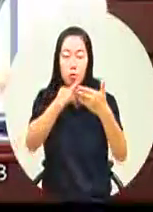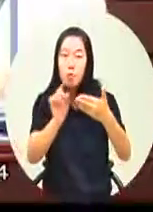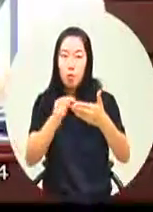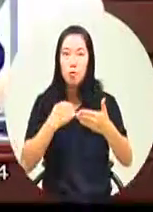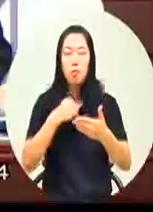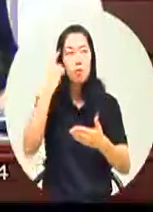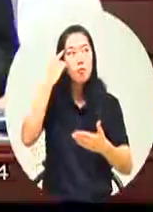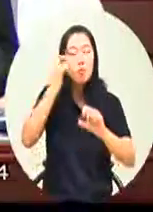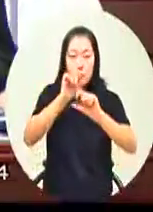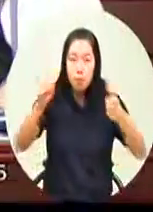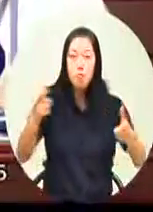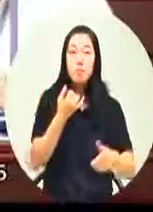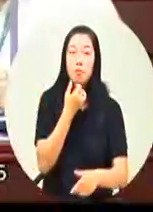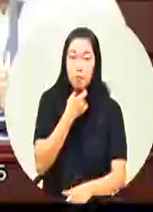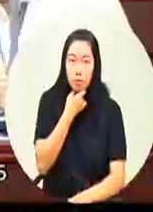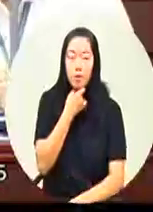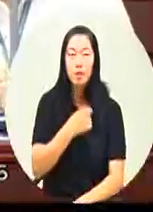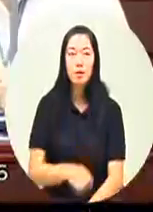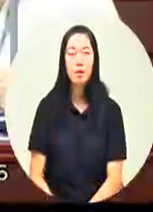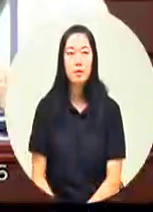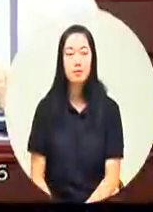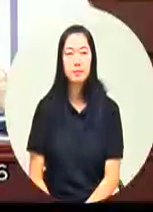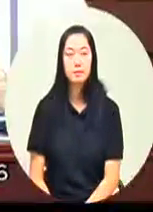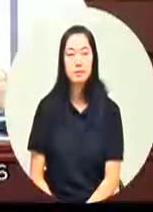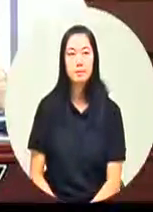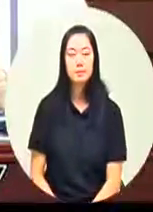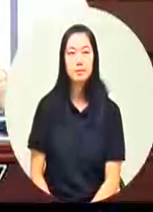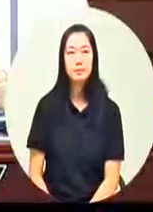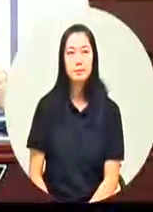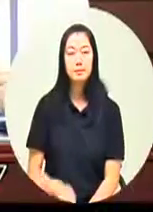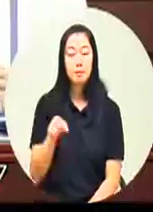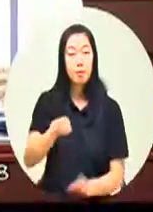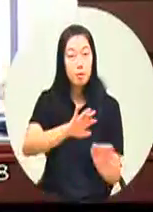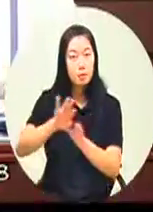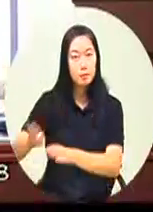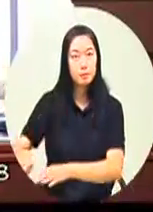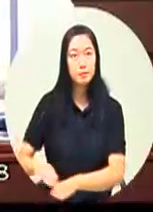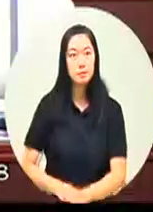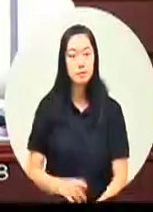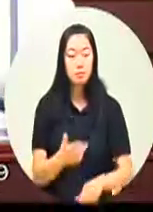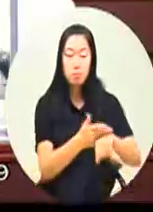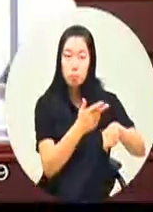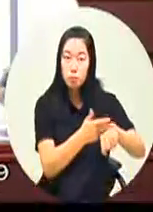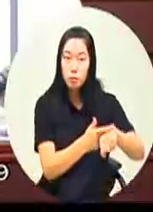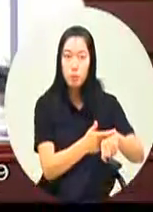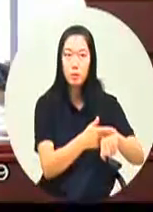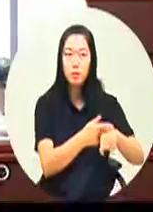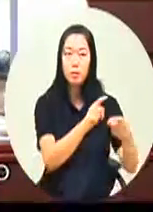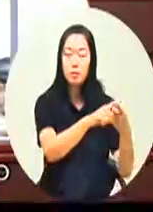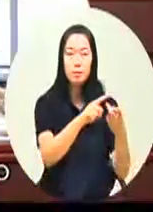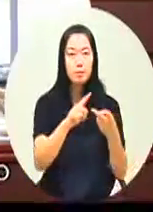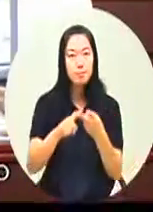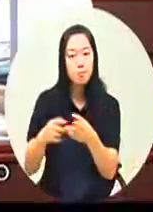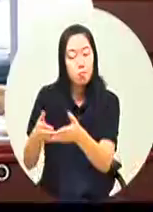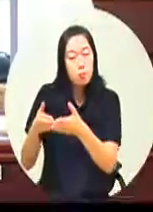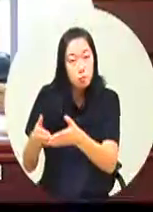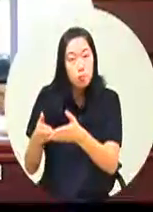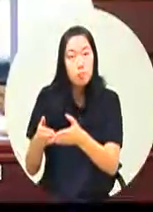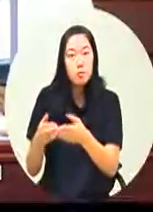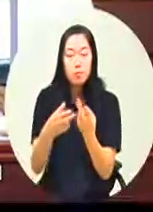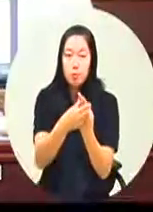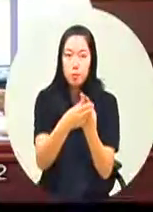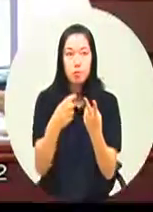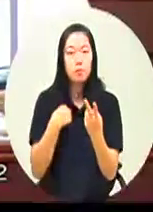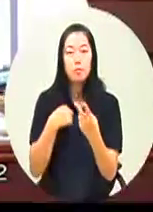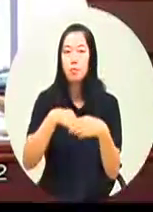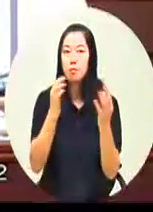思考。那所以呢，除了这些技术上面，还有在需求上面，我想都